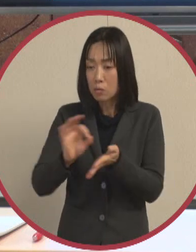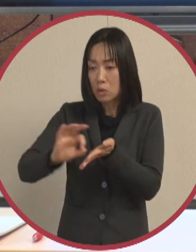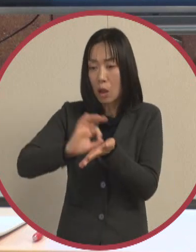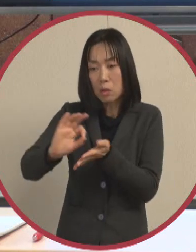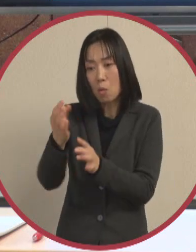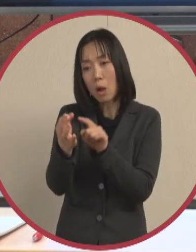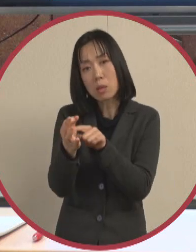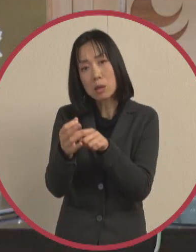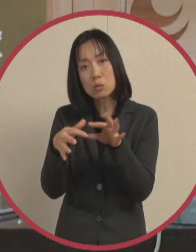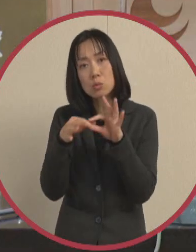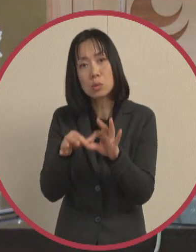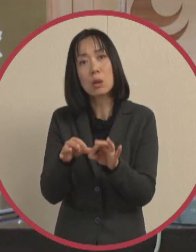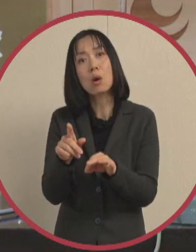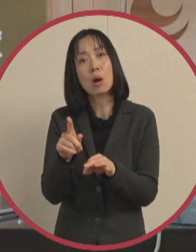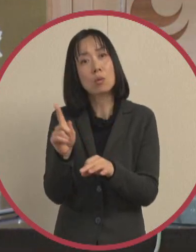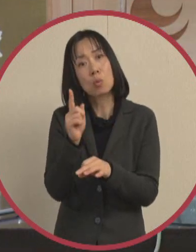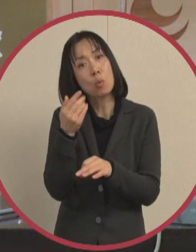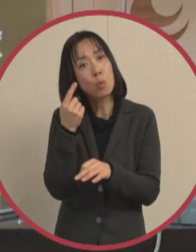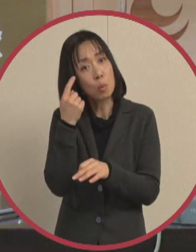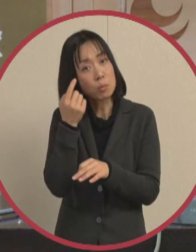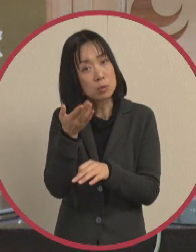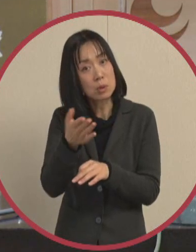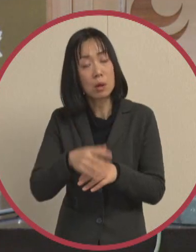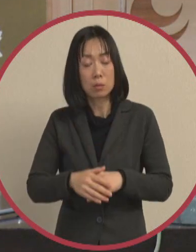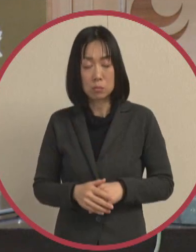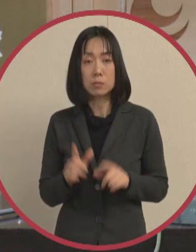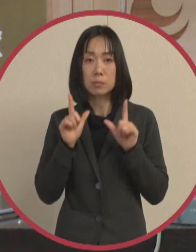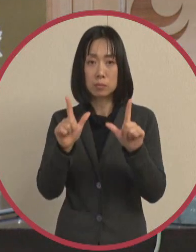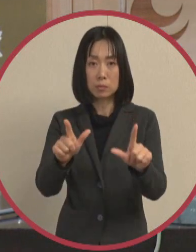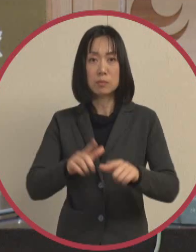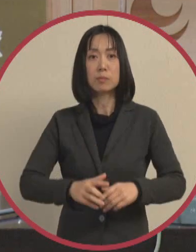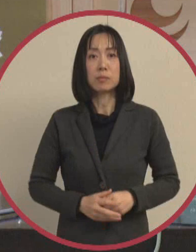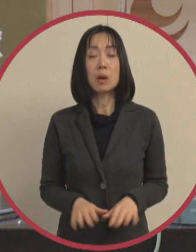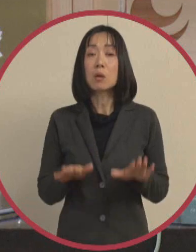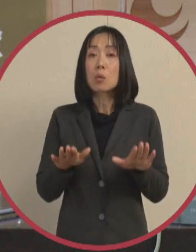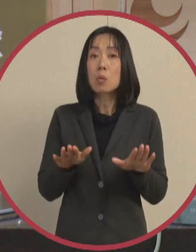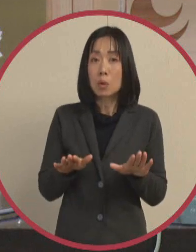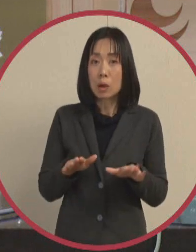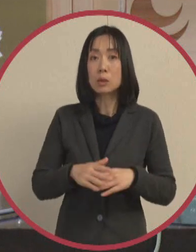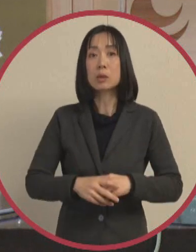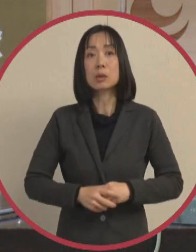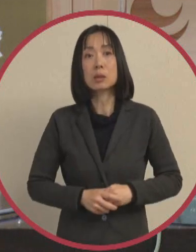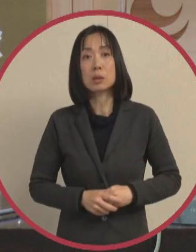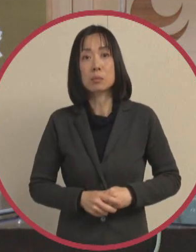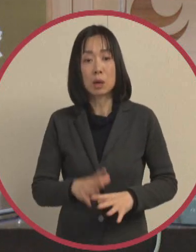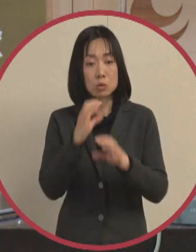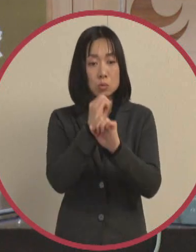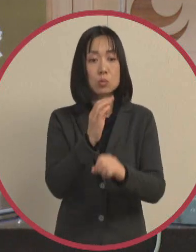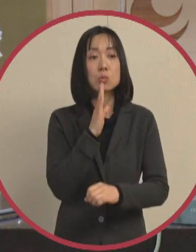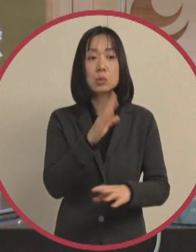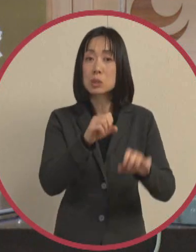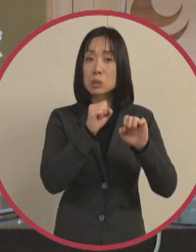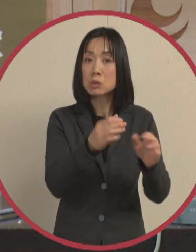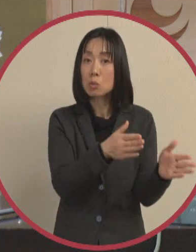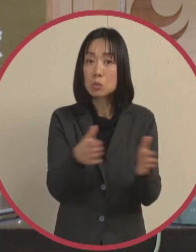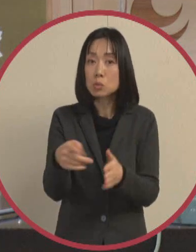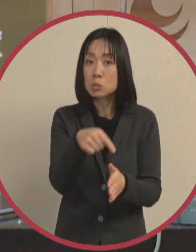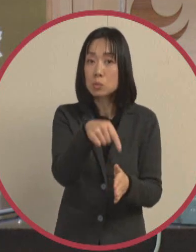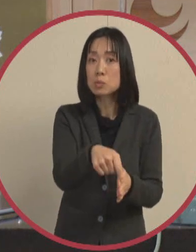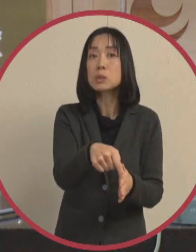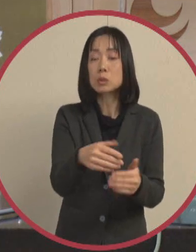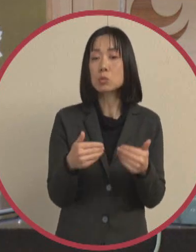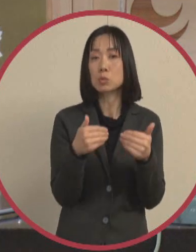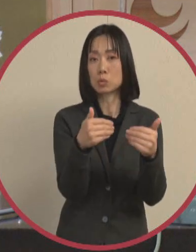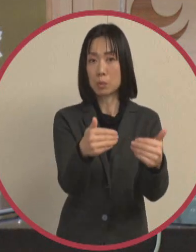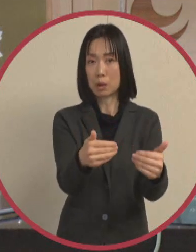ところをお伺いできますでしょうか。 はい、あの今回ですね、集中実施の準備を